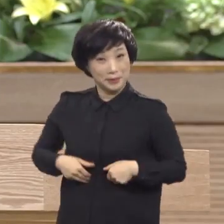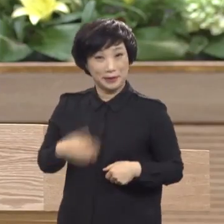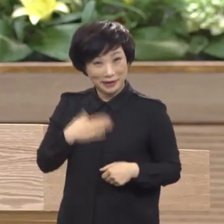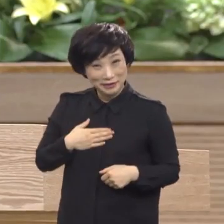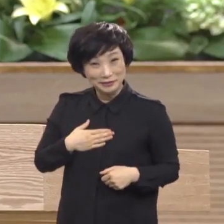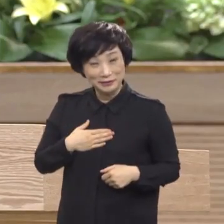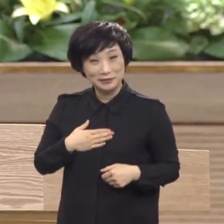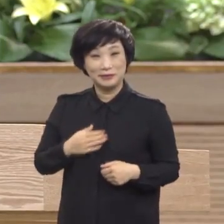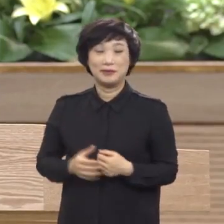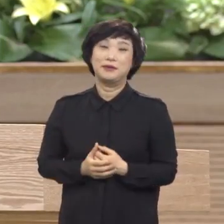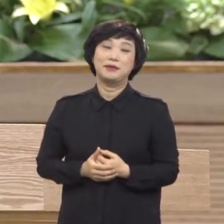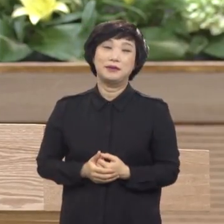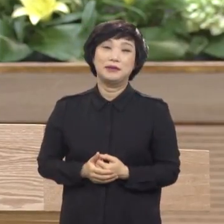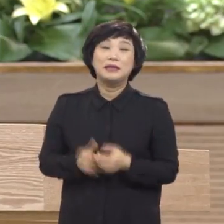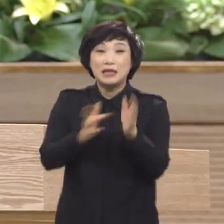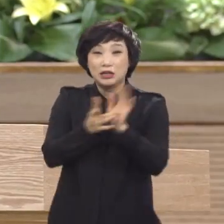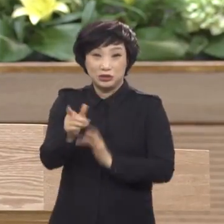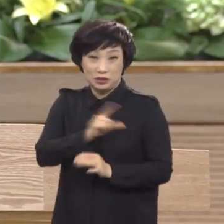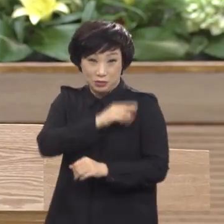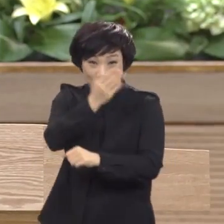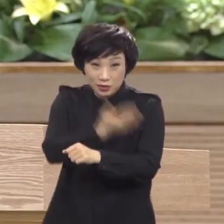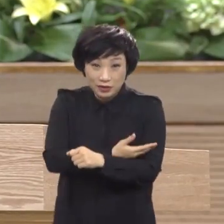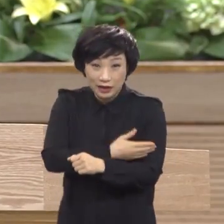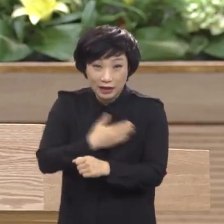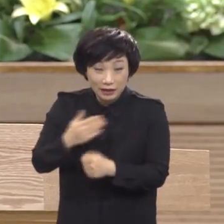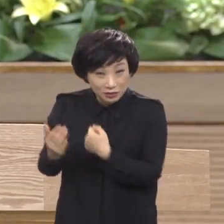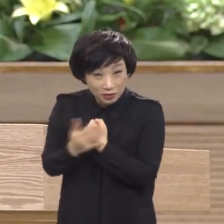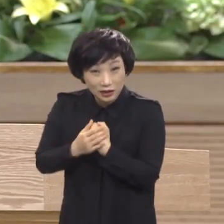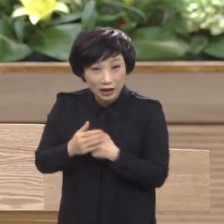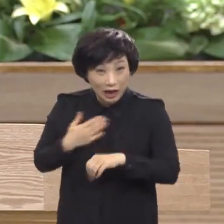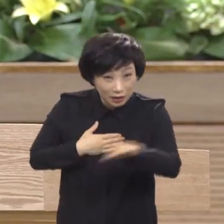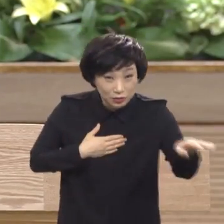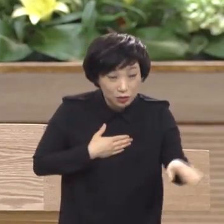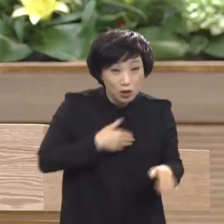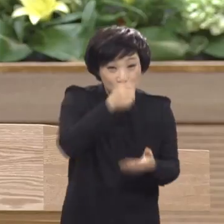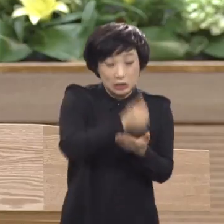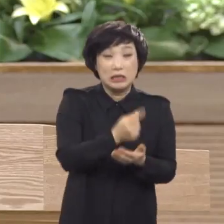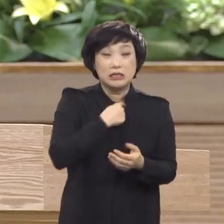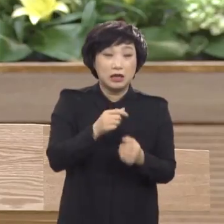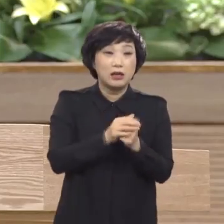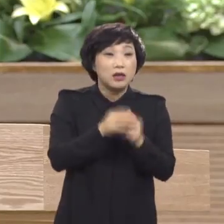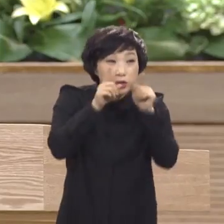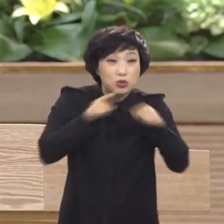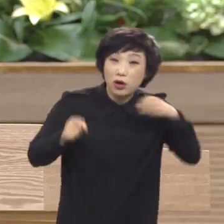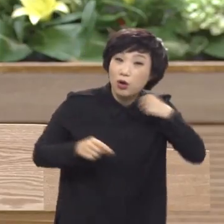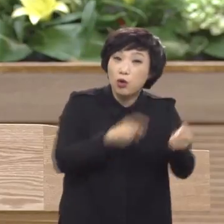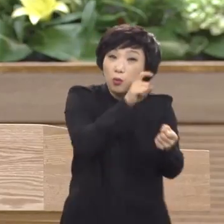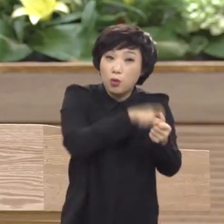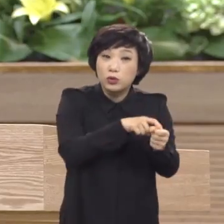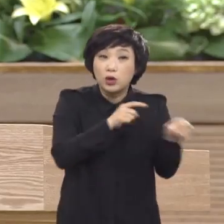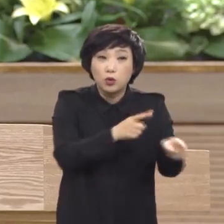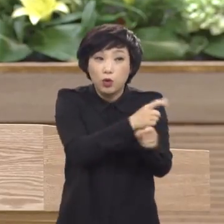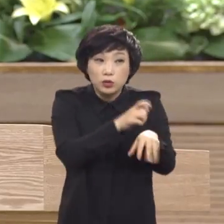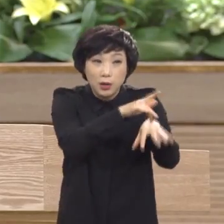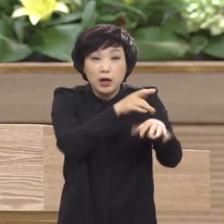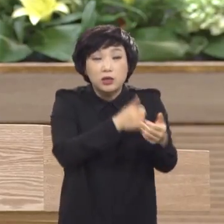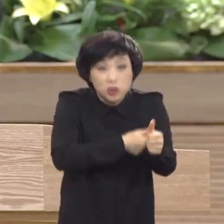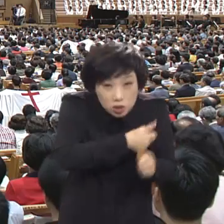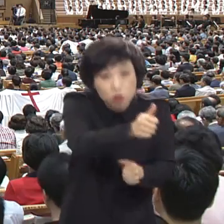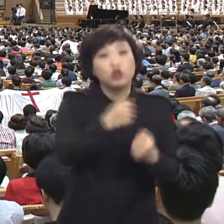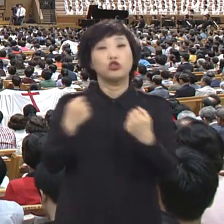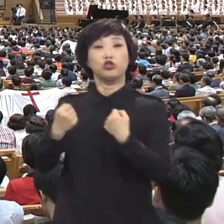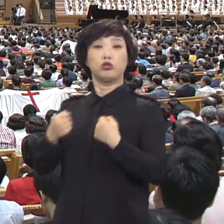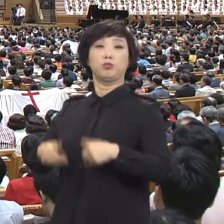되고, 예수 이름의 권세로 우리를 죄짓게 해서 지옥 보낼 원수를 몰아낼 능력이